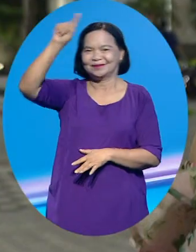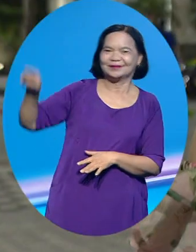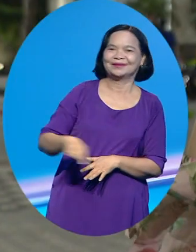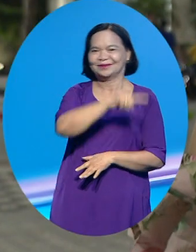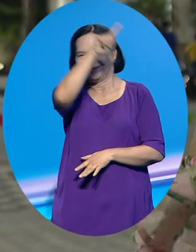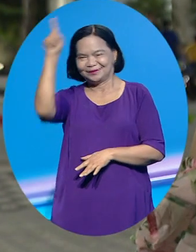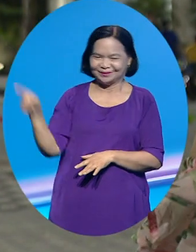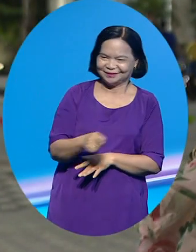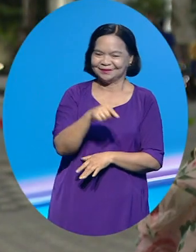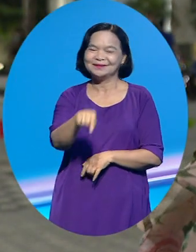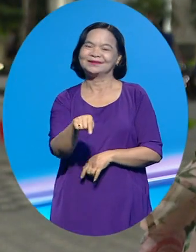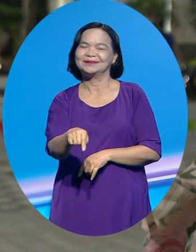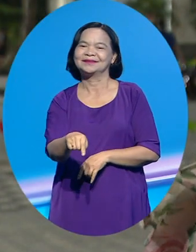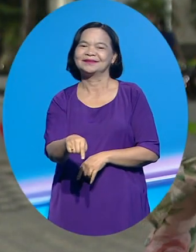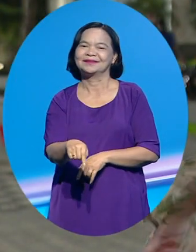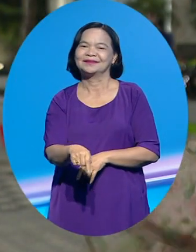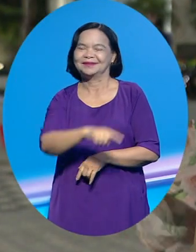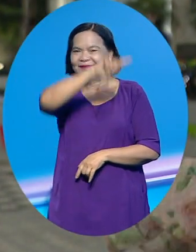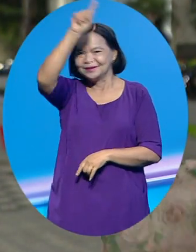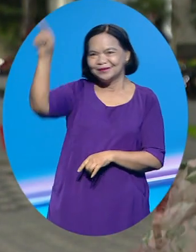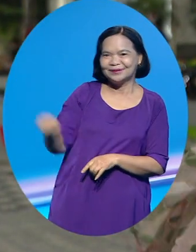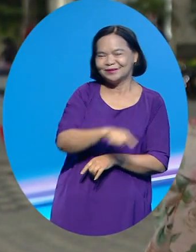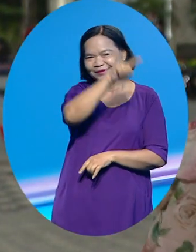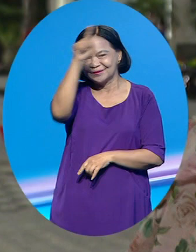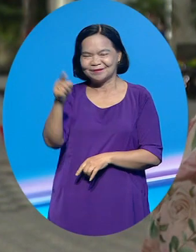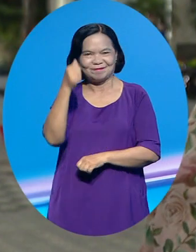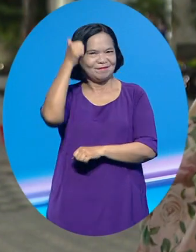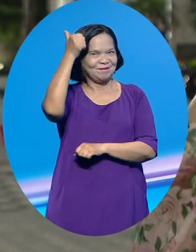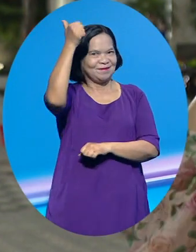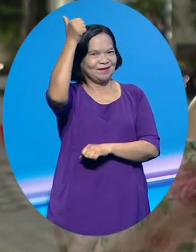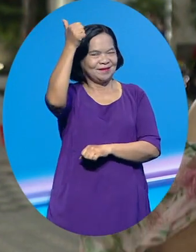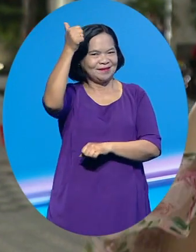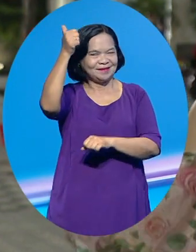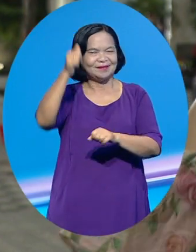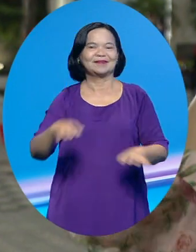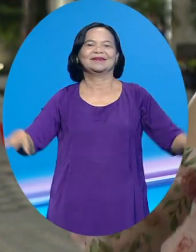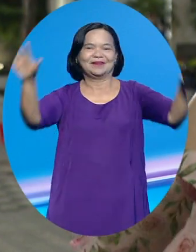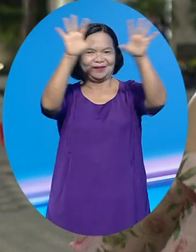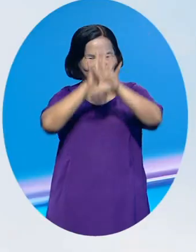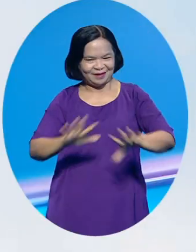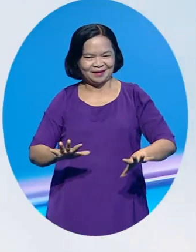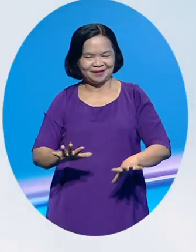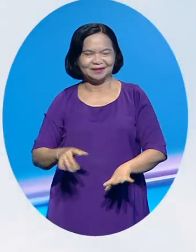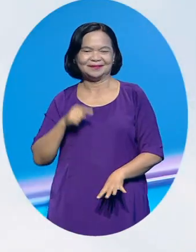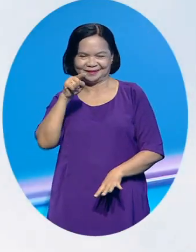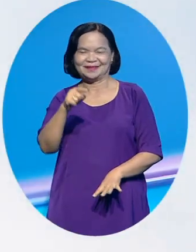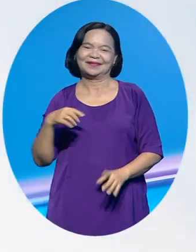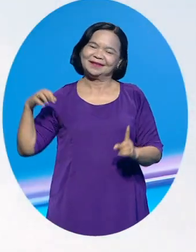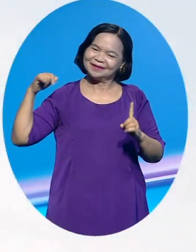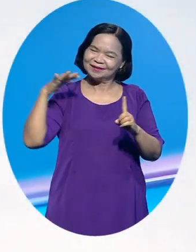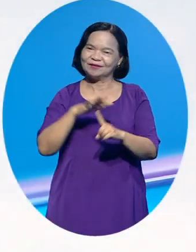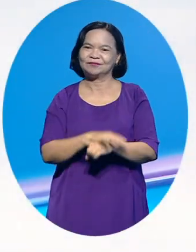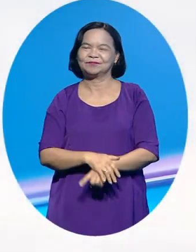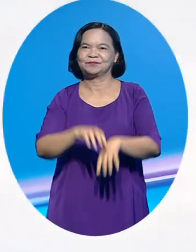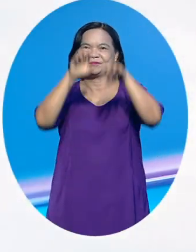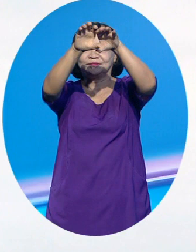View tại đây vì đây là một trong những cái vòng quay mà hình như là lớn nhất Đông Nam Á đúng không ạ? Cho nên là lần nào tới đây em cũng phải tham gia. Đỉnh núi Bà